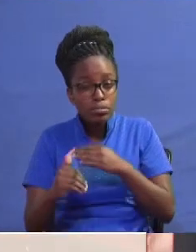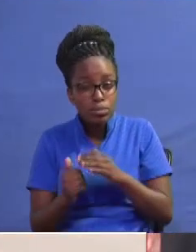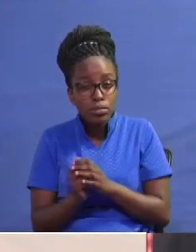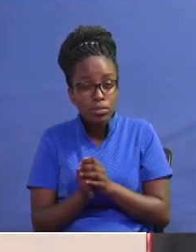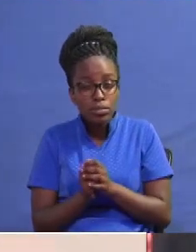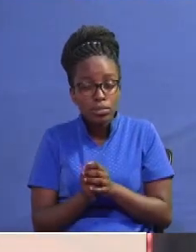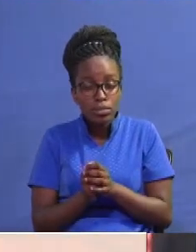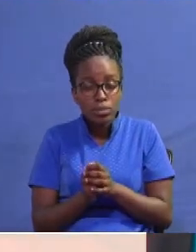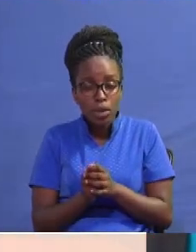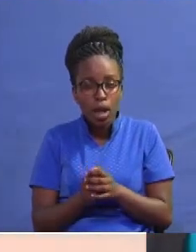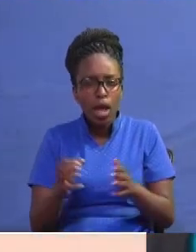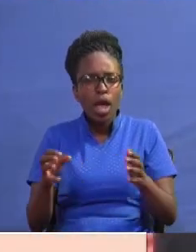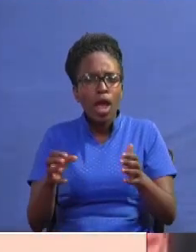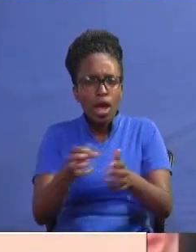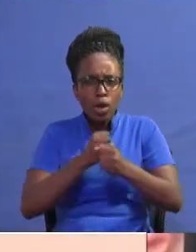itafunguliwa